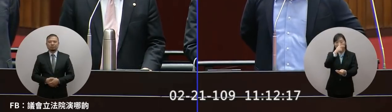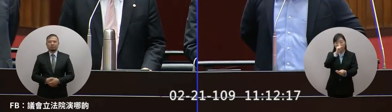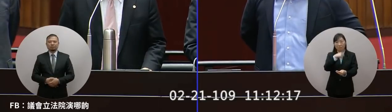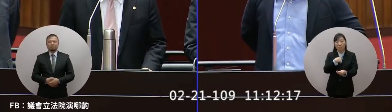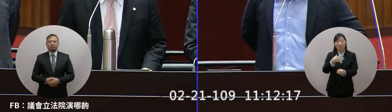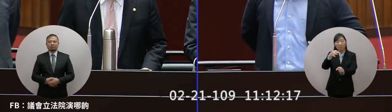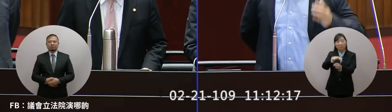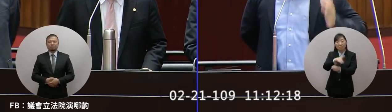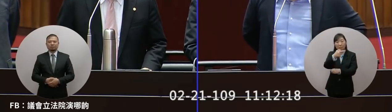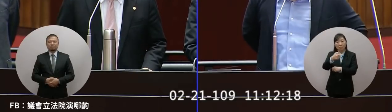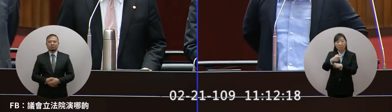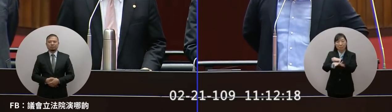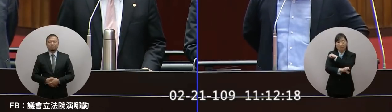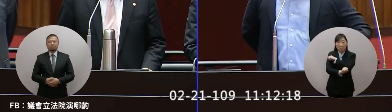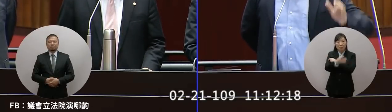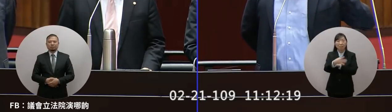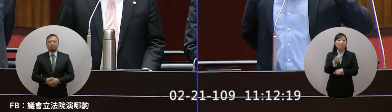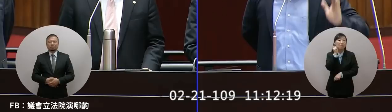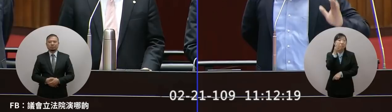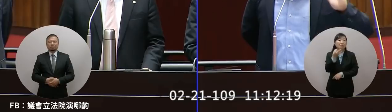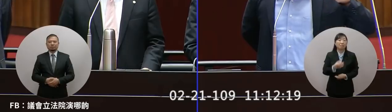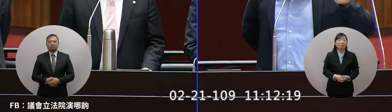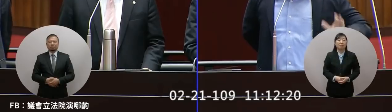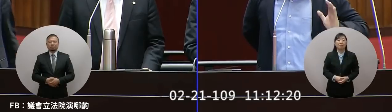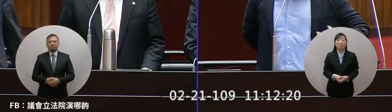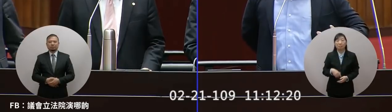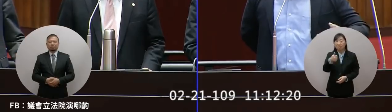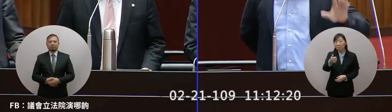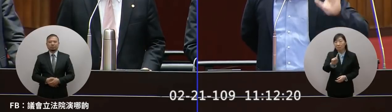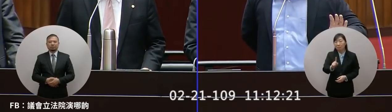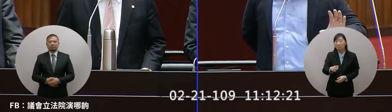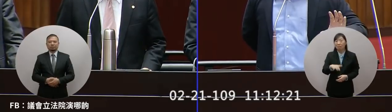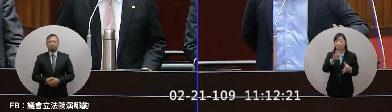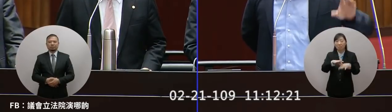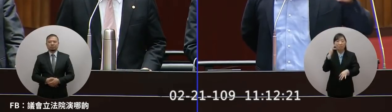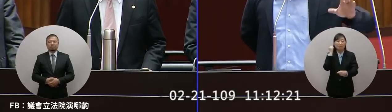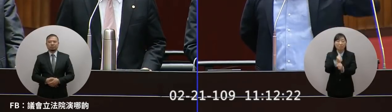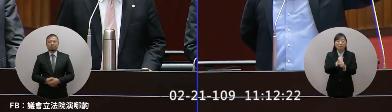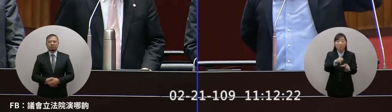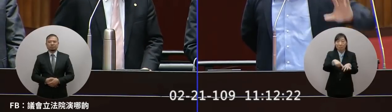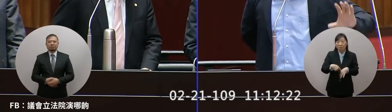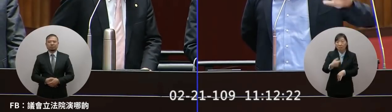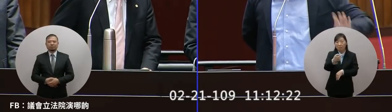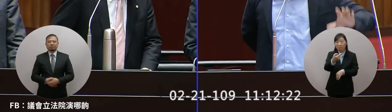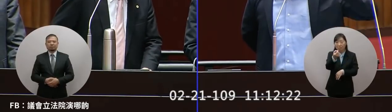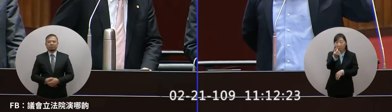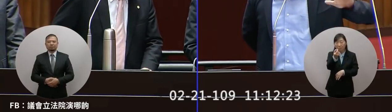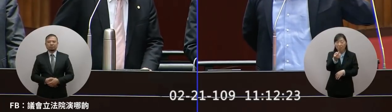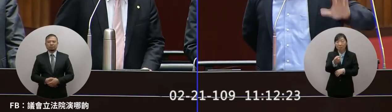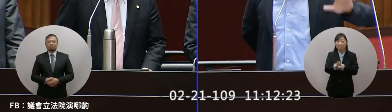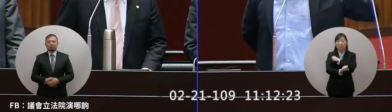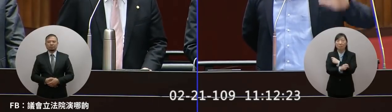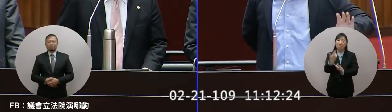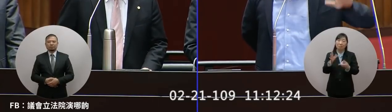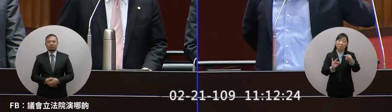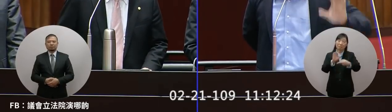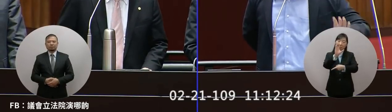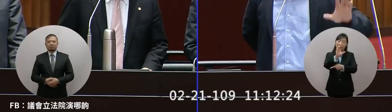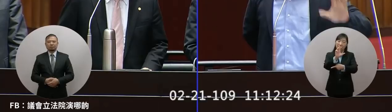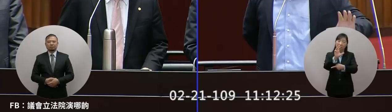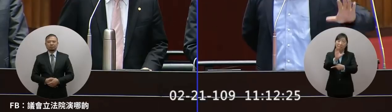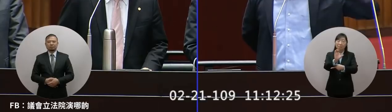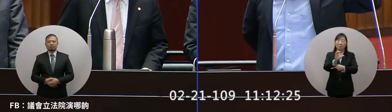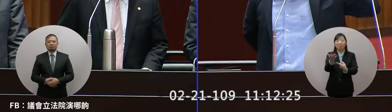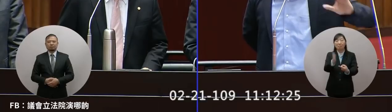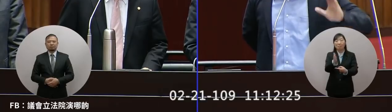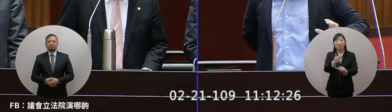的工资哈，安尼有一个好处。我赚较少的劳工吼，我会当摕到大概被高薪的薪水，因为他也